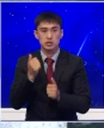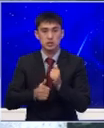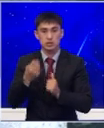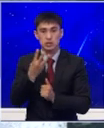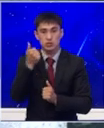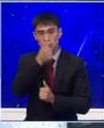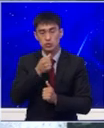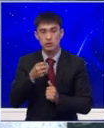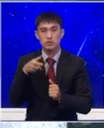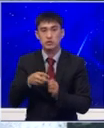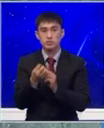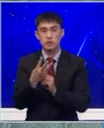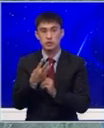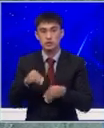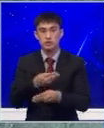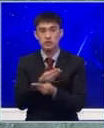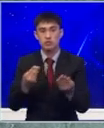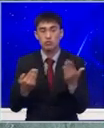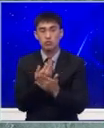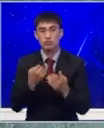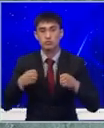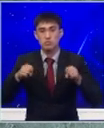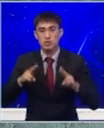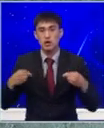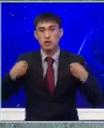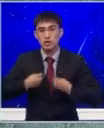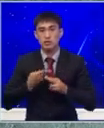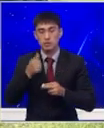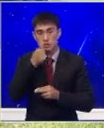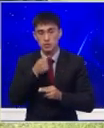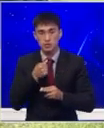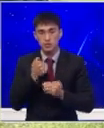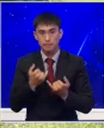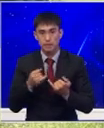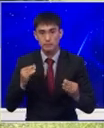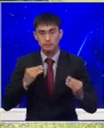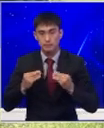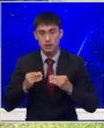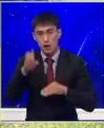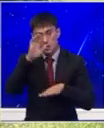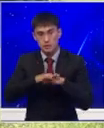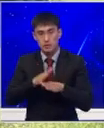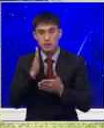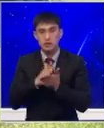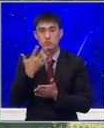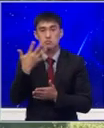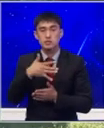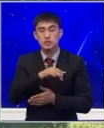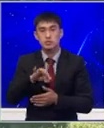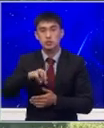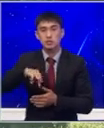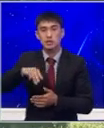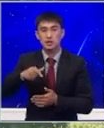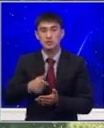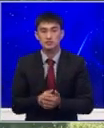Однако с 2015 выдали новую спецодежду только в этом году на экипировку акиматом предусмотрено 50 миллионов